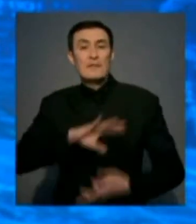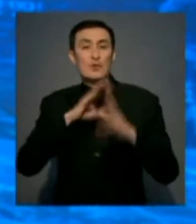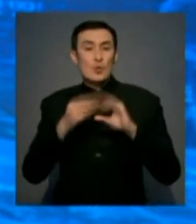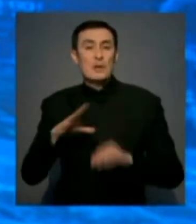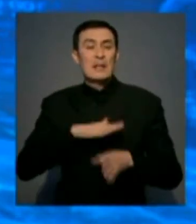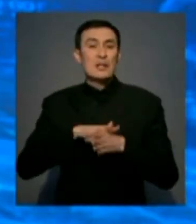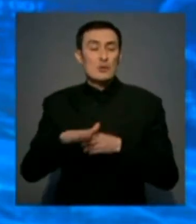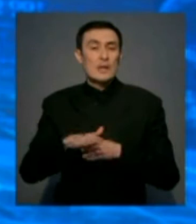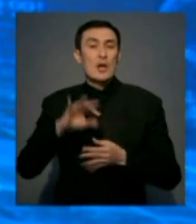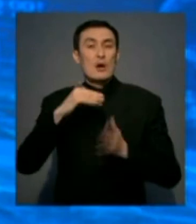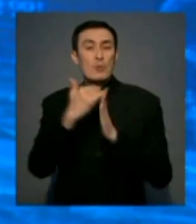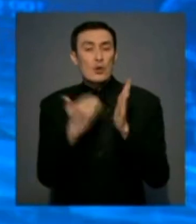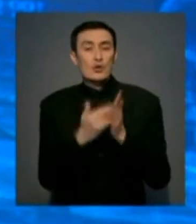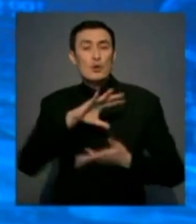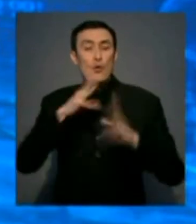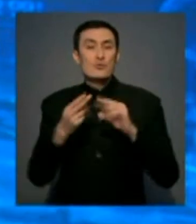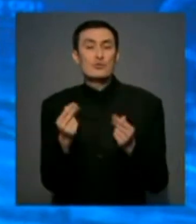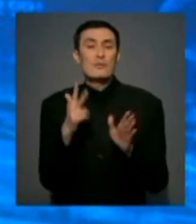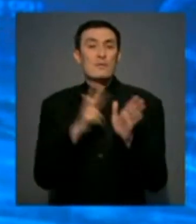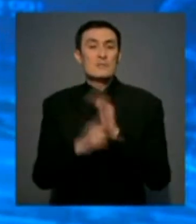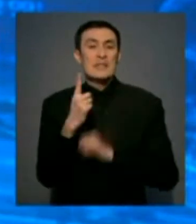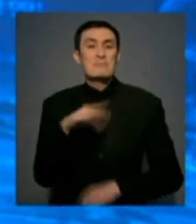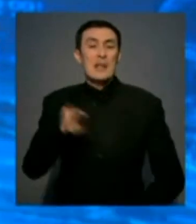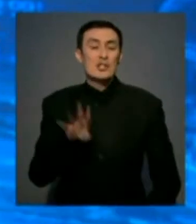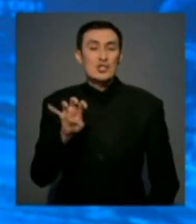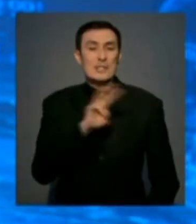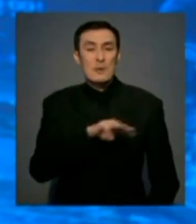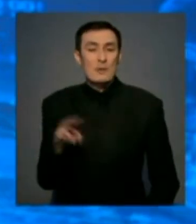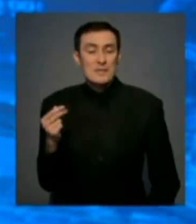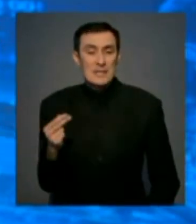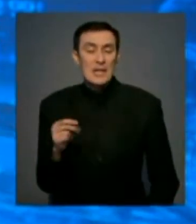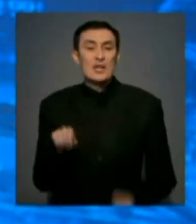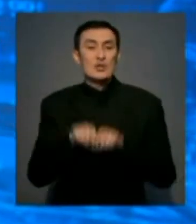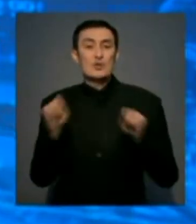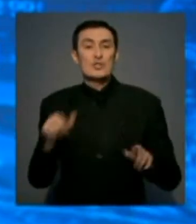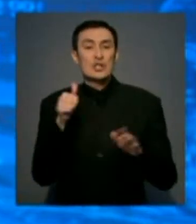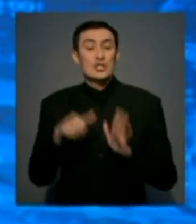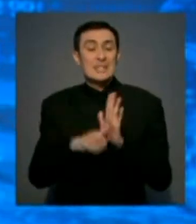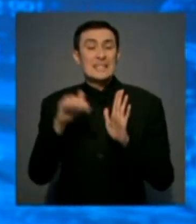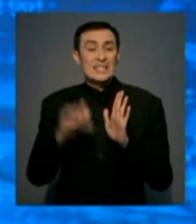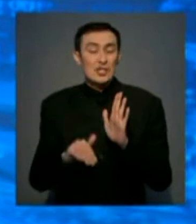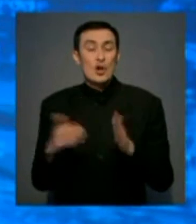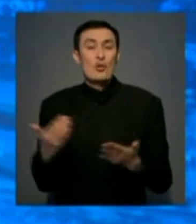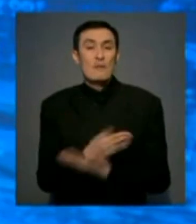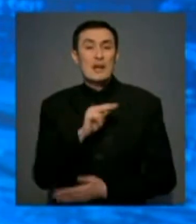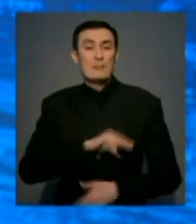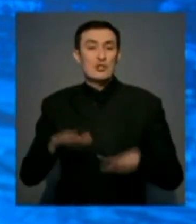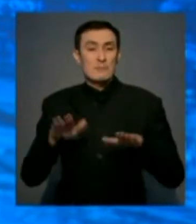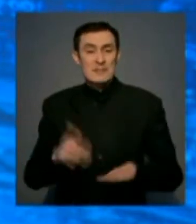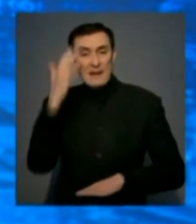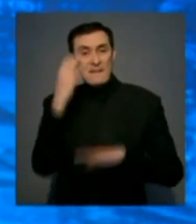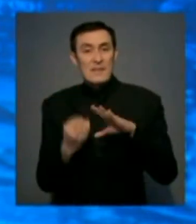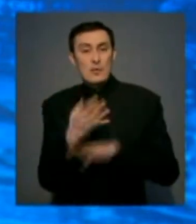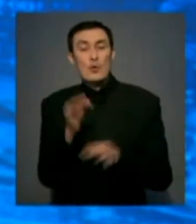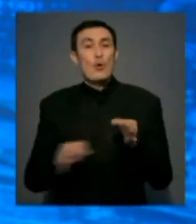были реализованы проекты на общую сумму 81 миллиард 400 миллионов тенге и созданы 6000 новых рабочих мест. В нефтяном